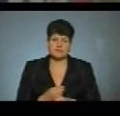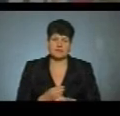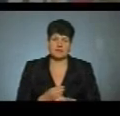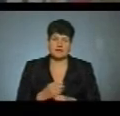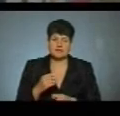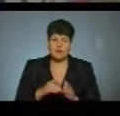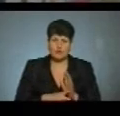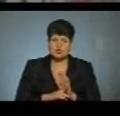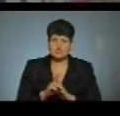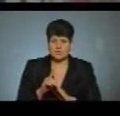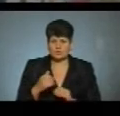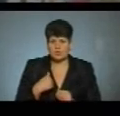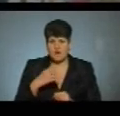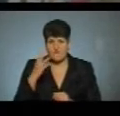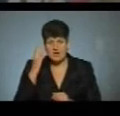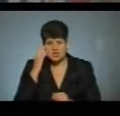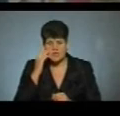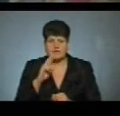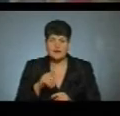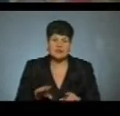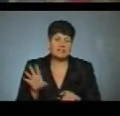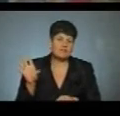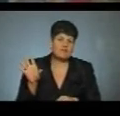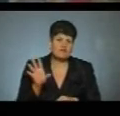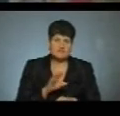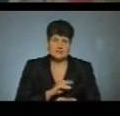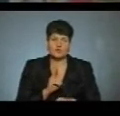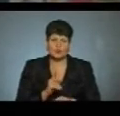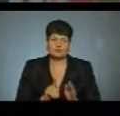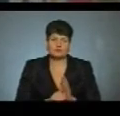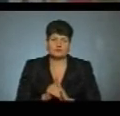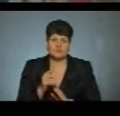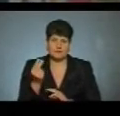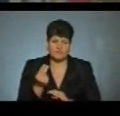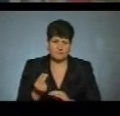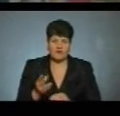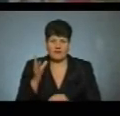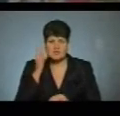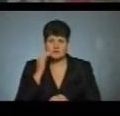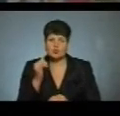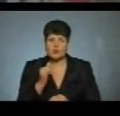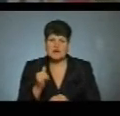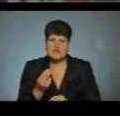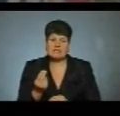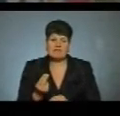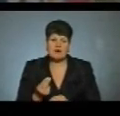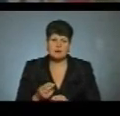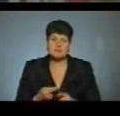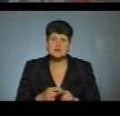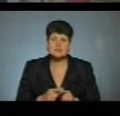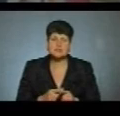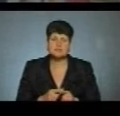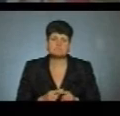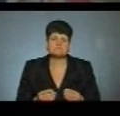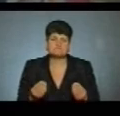початку я вважав, як і всі, напевно, аматори, вважав, що олійні фарби – це є